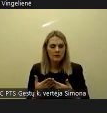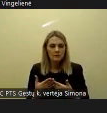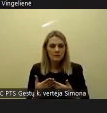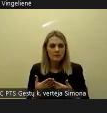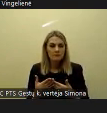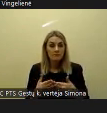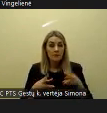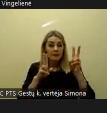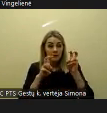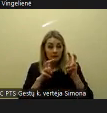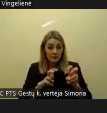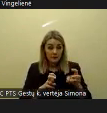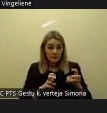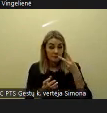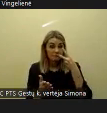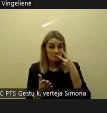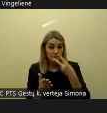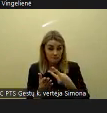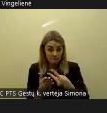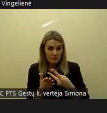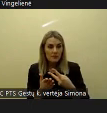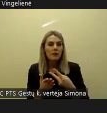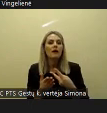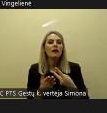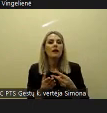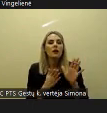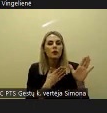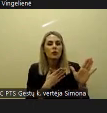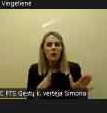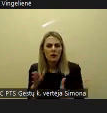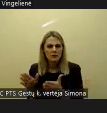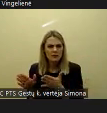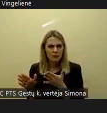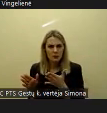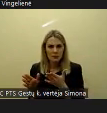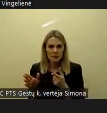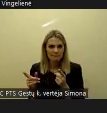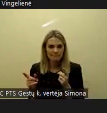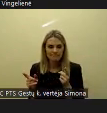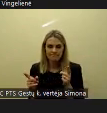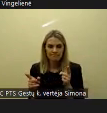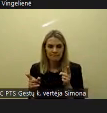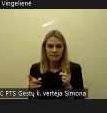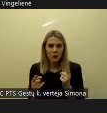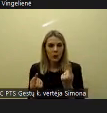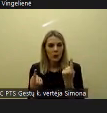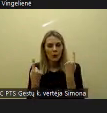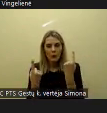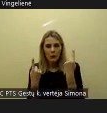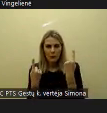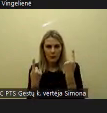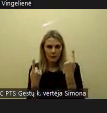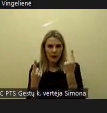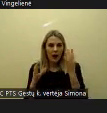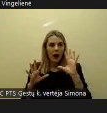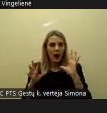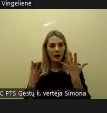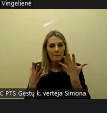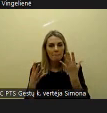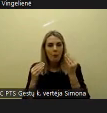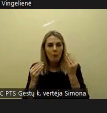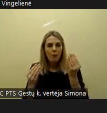Tyrimai rodo, kad reformos tikslų nuoseklumas turi milžinišką įtaką tam, kaip reformą supranta